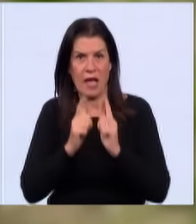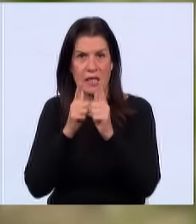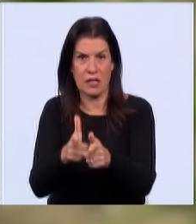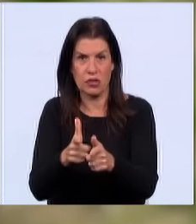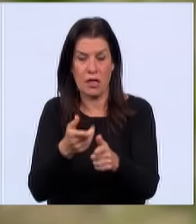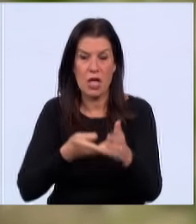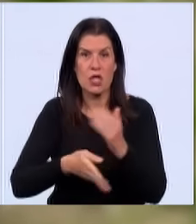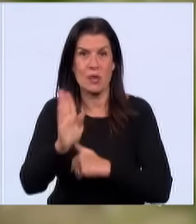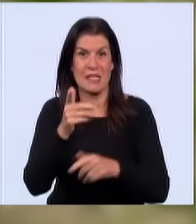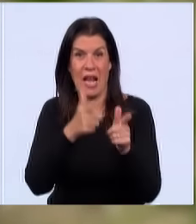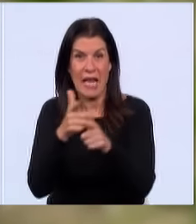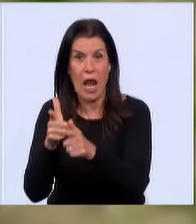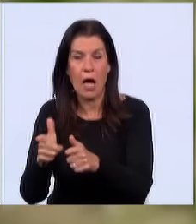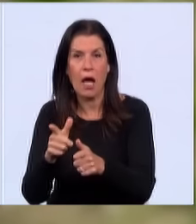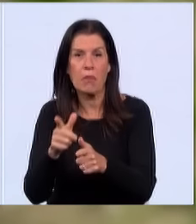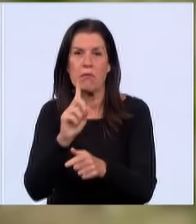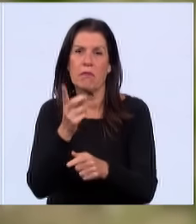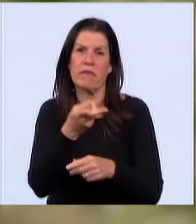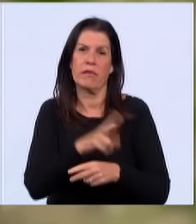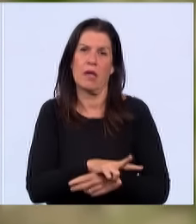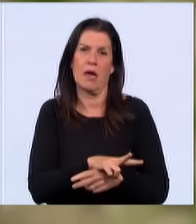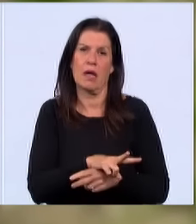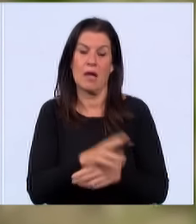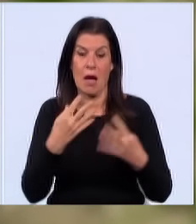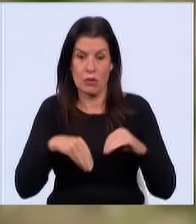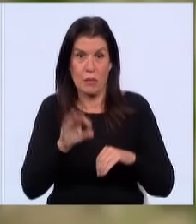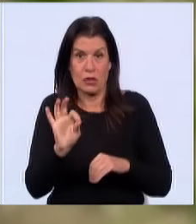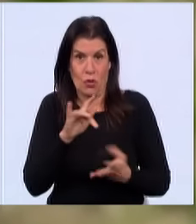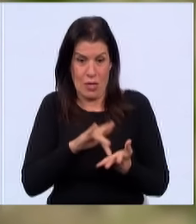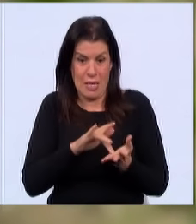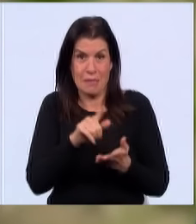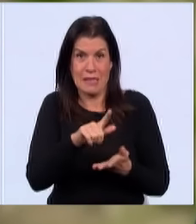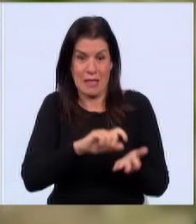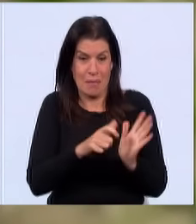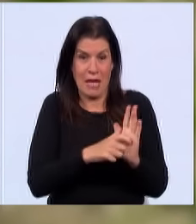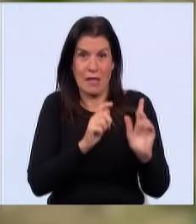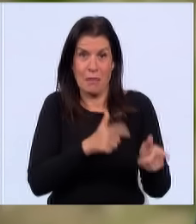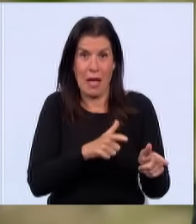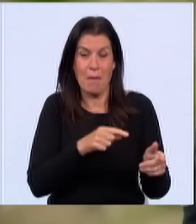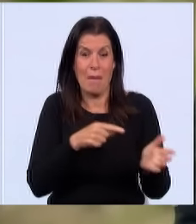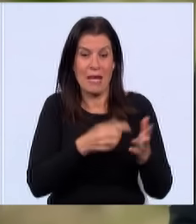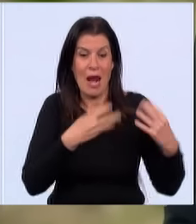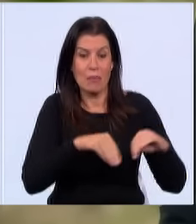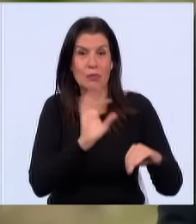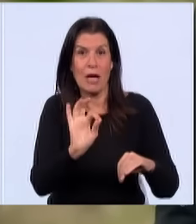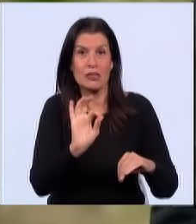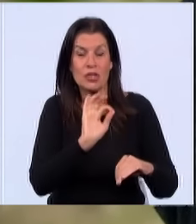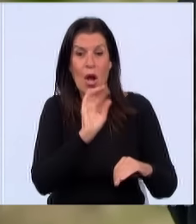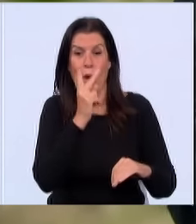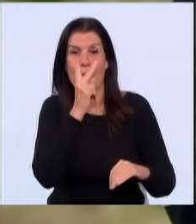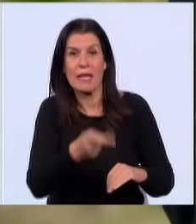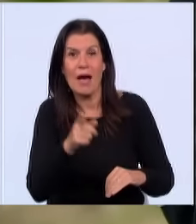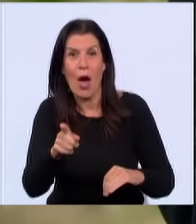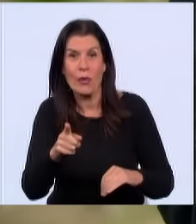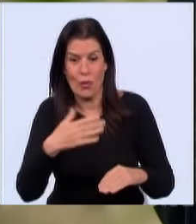ונהרג. משפחתו נמצאת באותה שעה בחמל אחרי שבא לבקר אותו בשמחת תורה. הם לא יודעים מכלום.